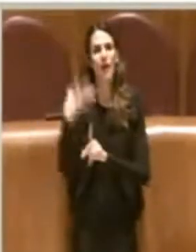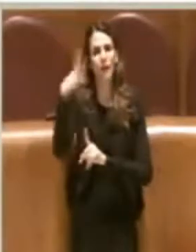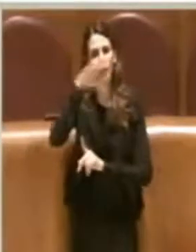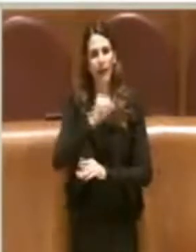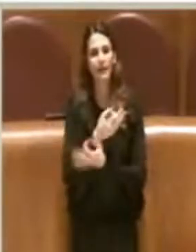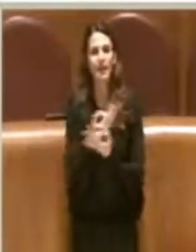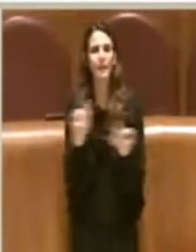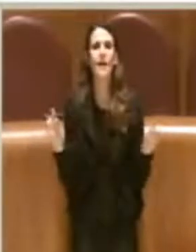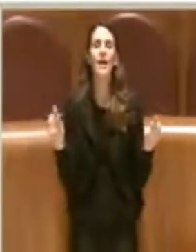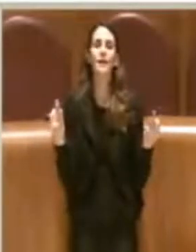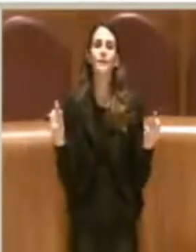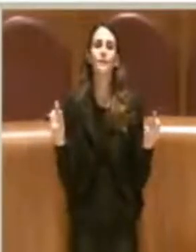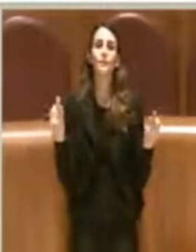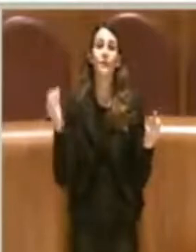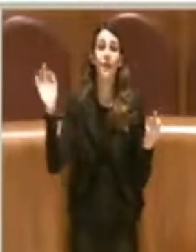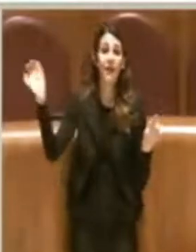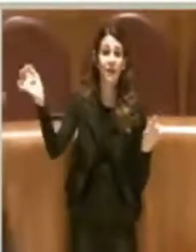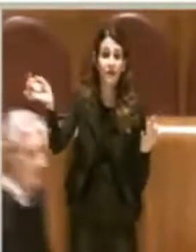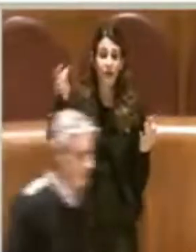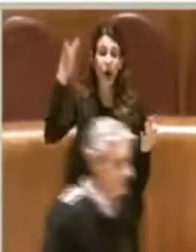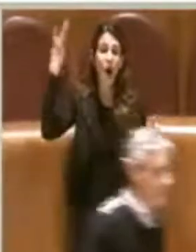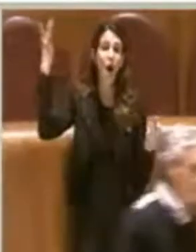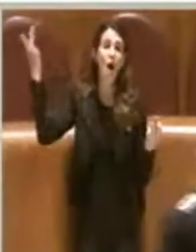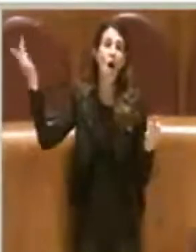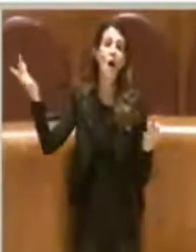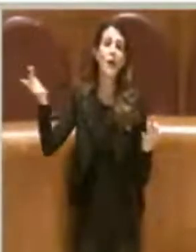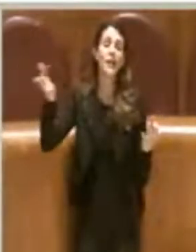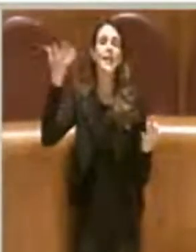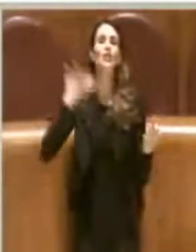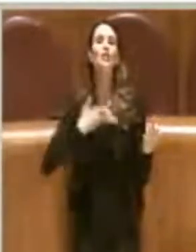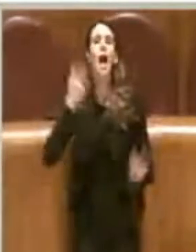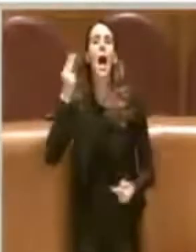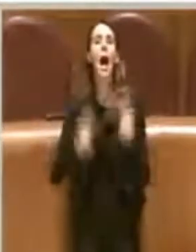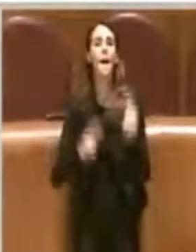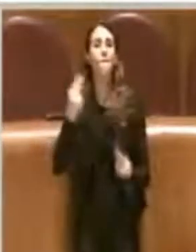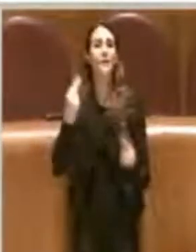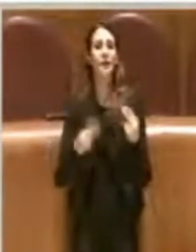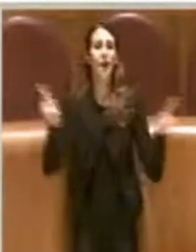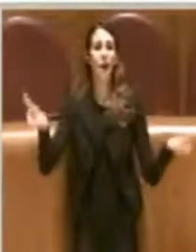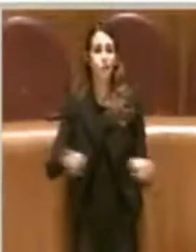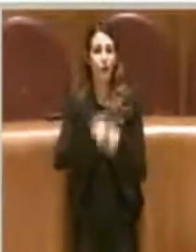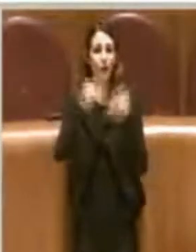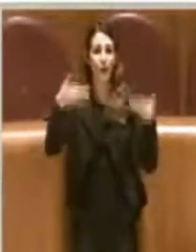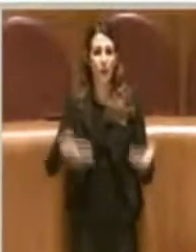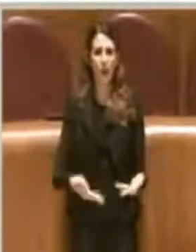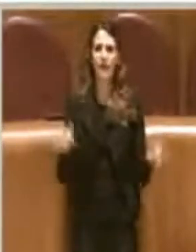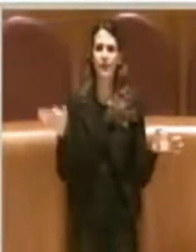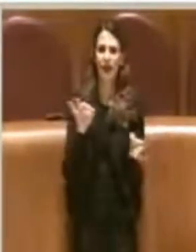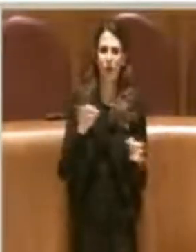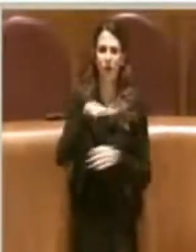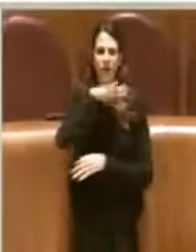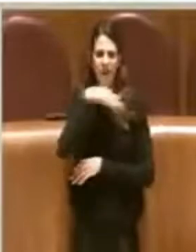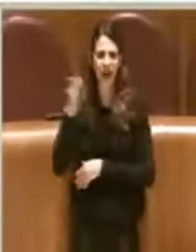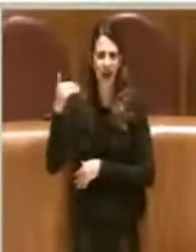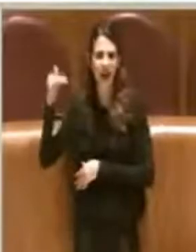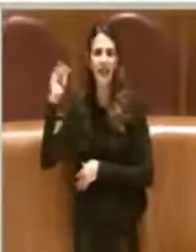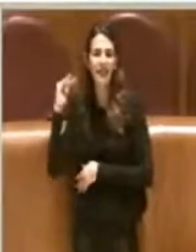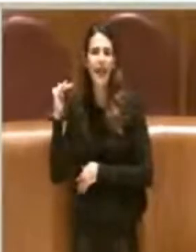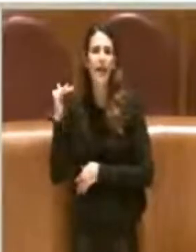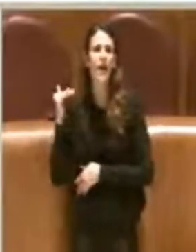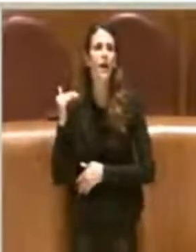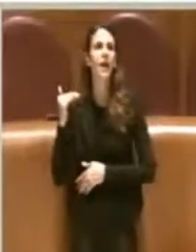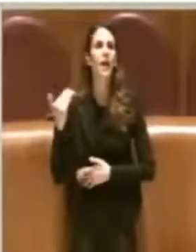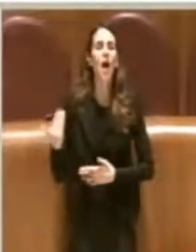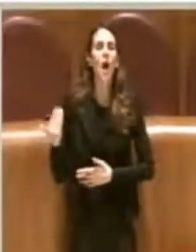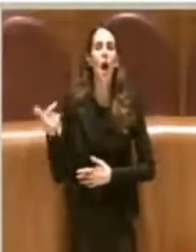ci sono delle amministrazioni come questa ma anche le altre che si trovano a dover governare dei